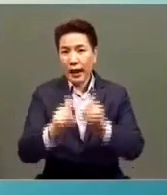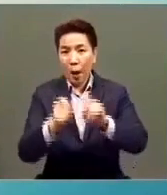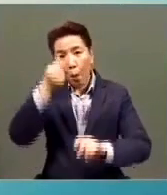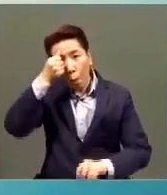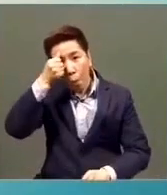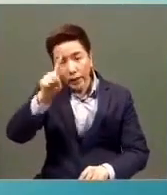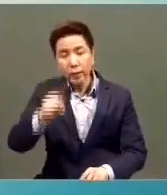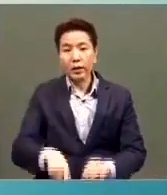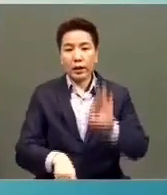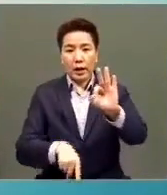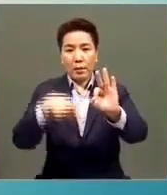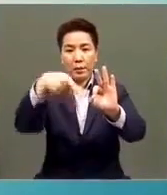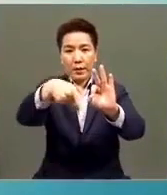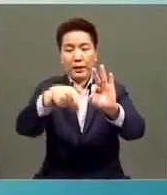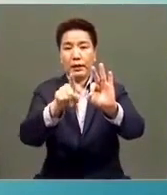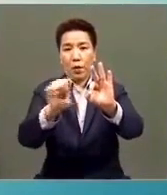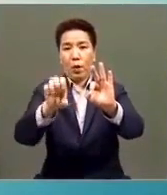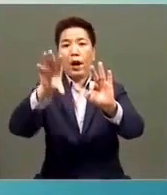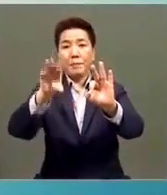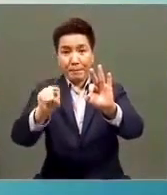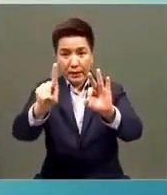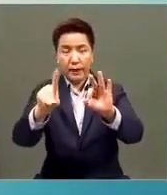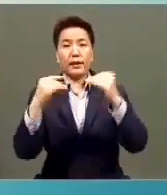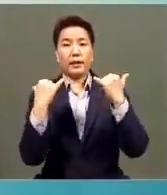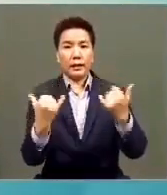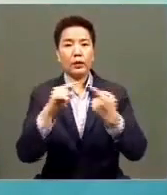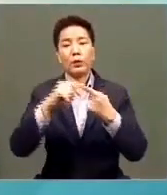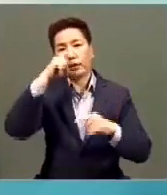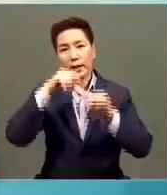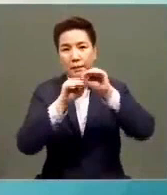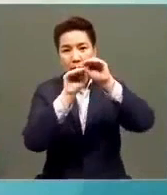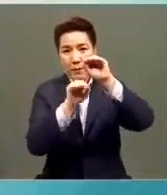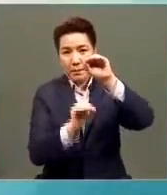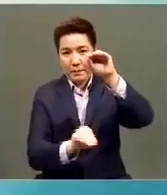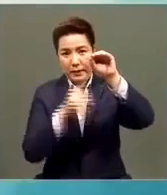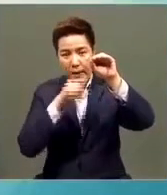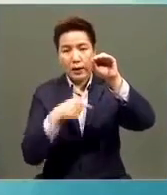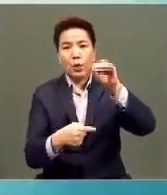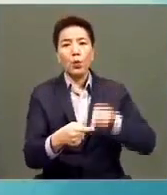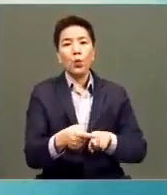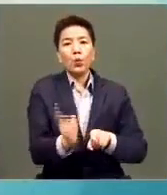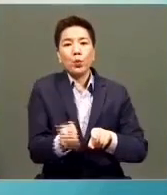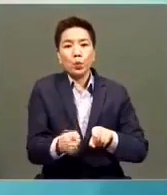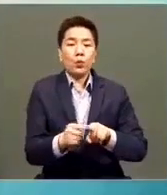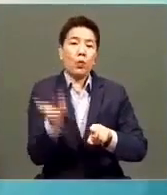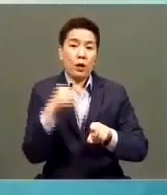คะ 9,151 รายค่ะในลำดับของประเทศไทยเนี่ยนะคะก็ไม่ต่างจากเมื่อวานนี้